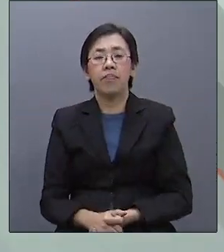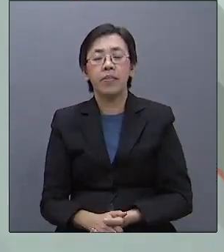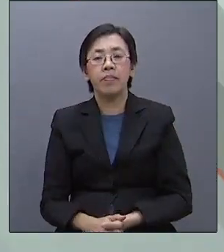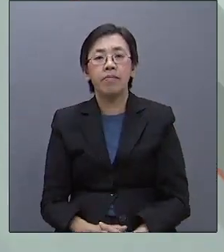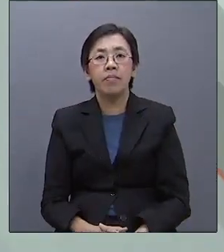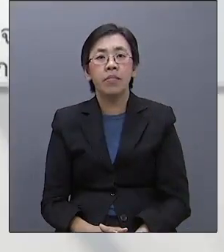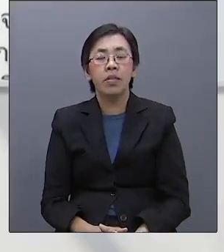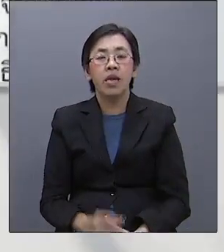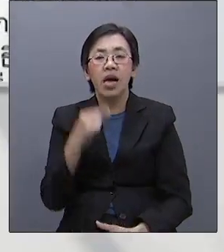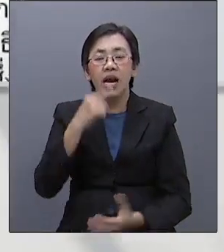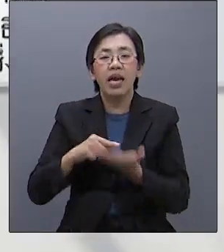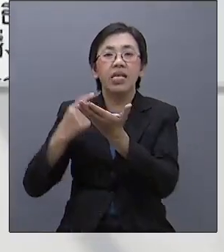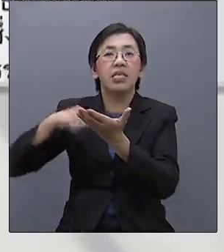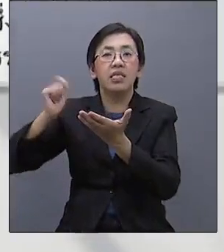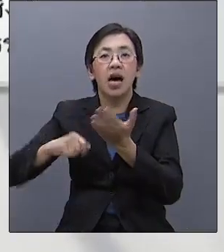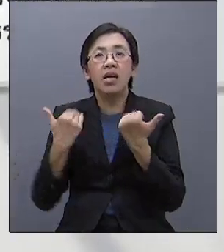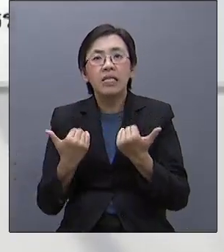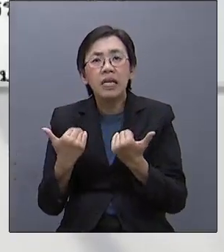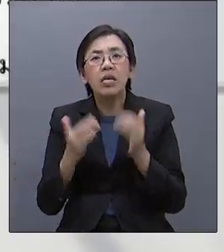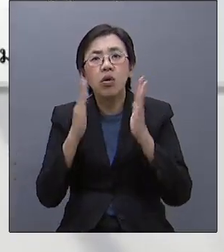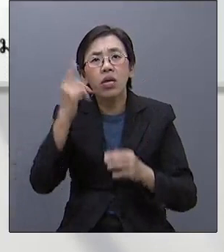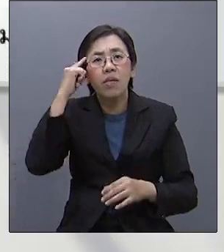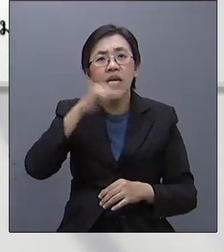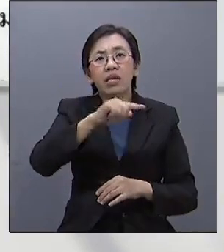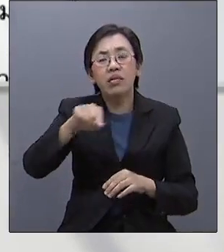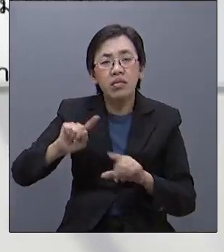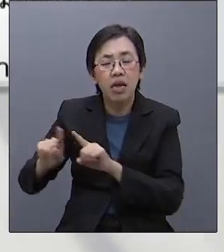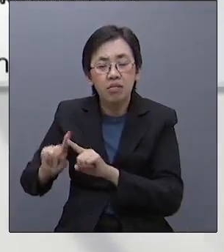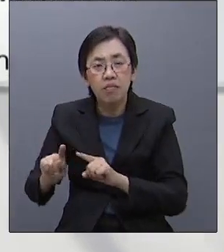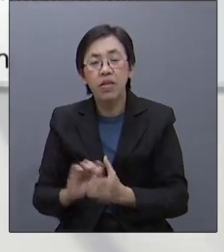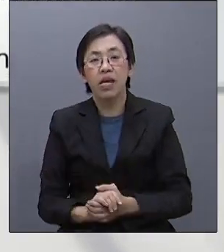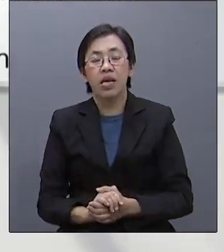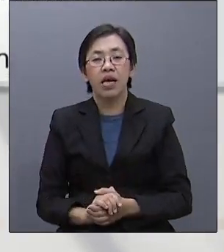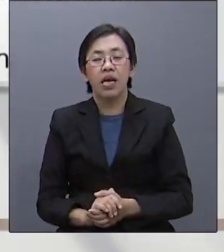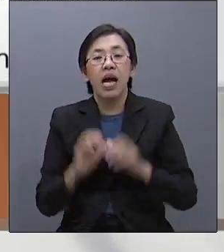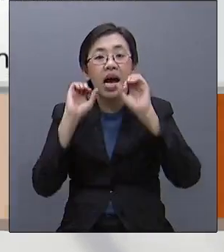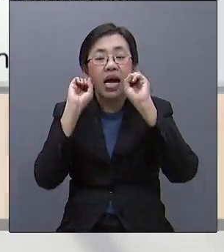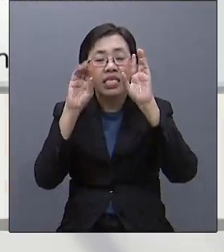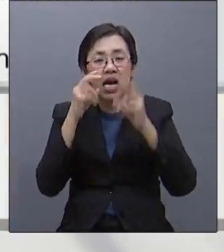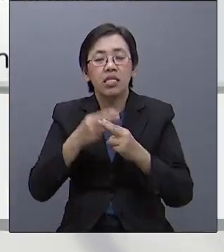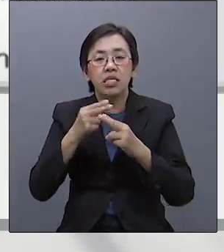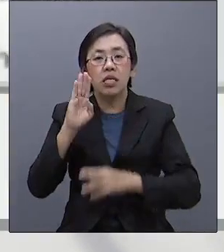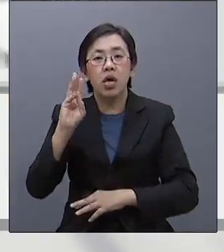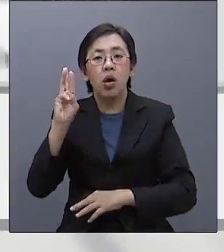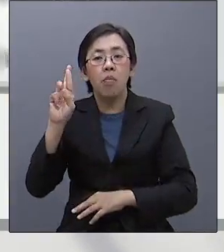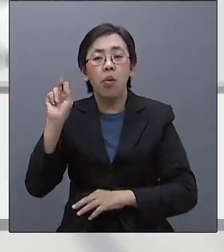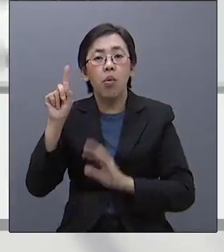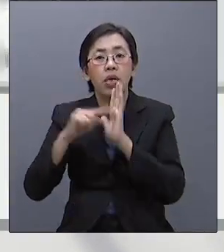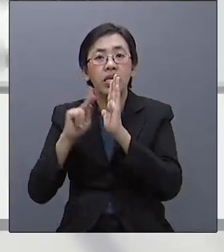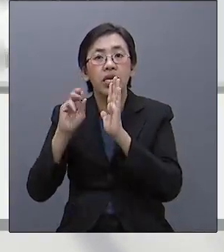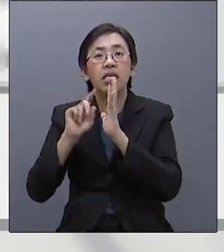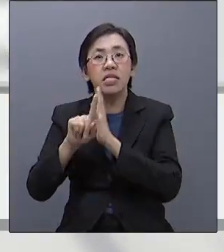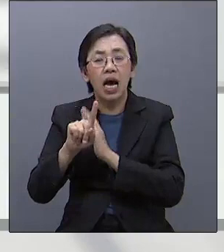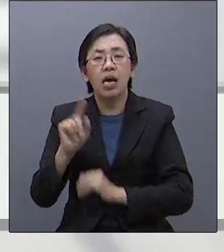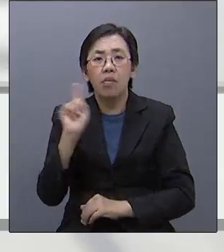เป็นคนยื่นต่อศาลตอนนี้เนี่ยมีหลากหลายความเห็นค่ะหนึ่งในนั้นก็คือช่องทางที่อาจารย์บวรศักดิ์อุวันโนได้ชี้เอาไว้นั่นก็คือการยื่นผ่